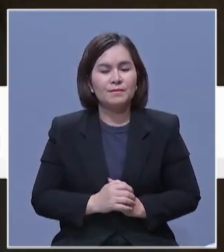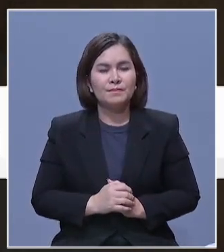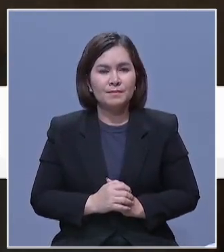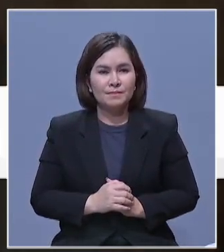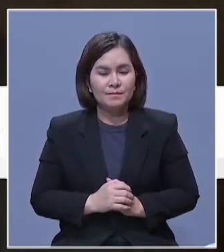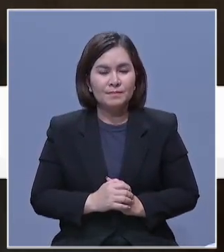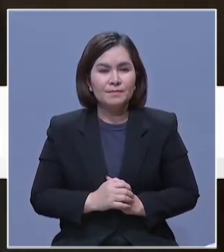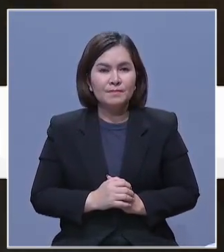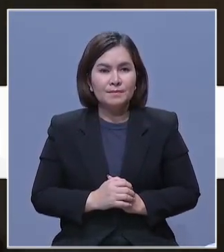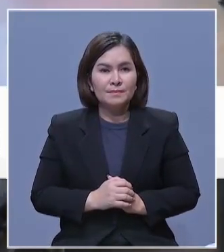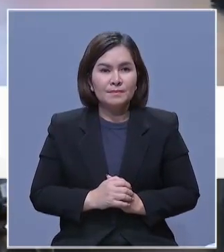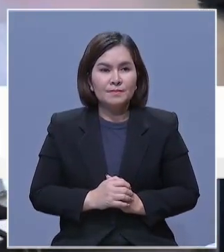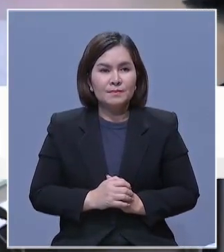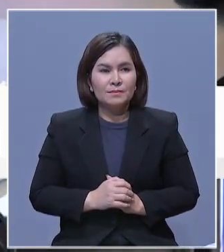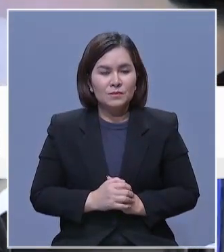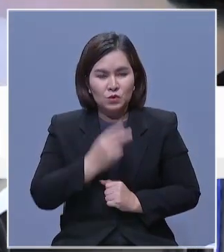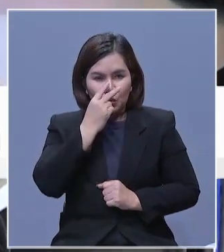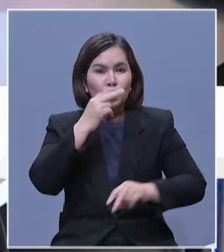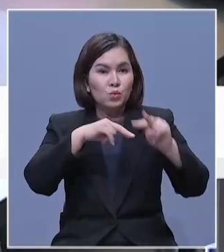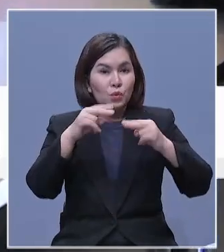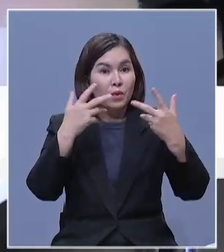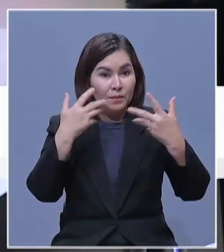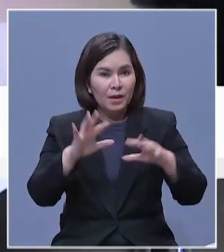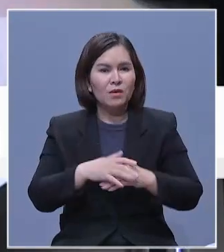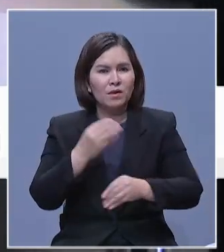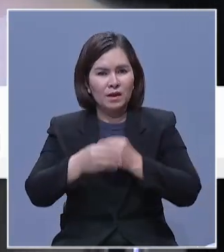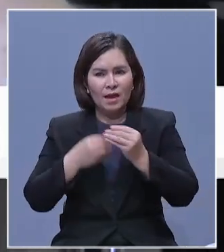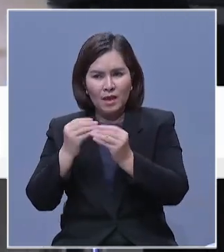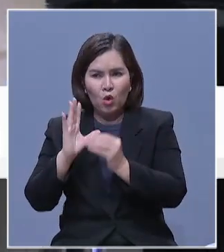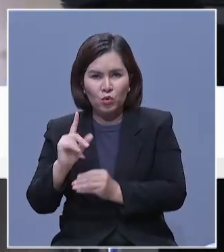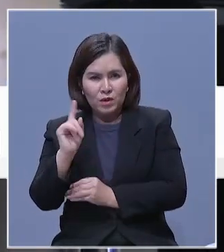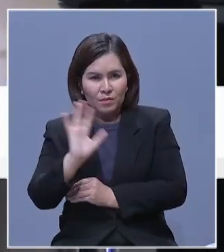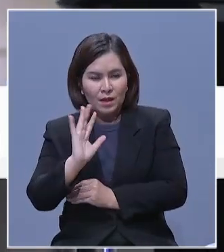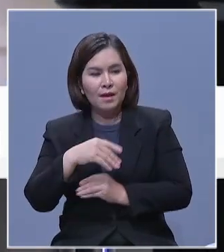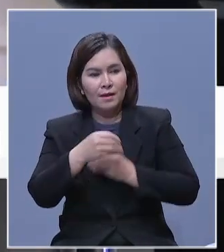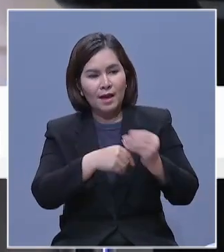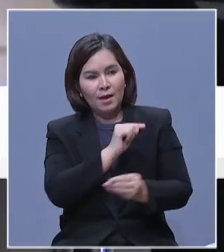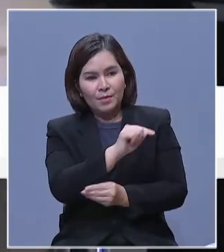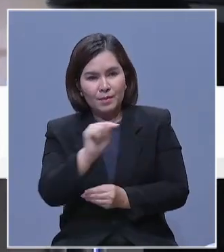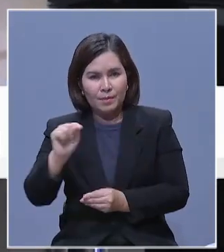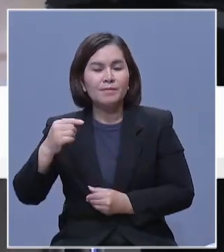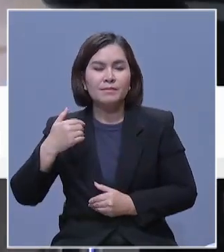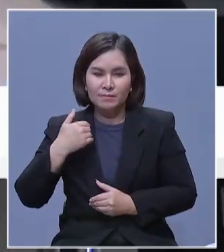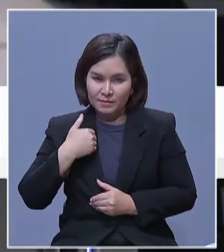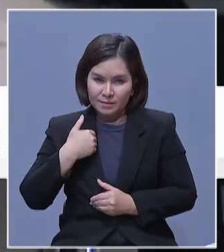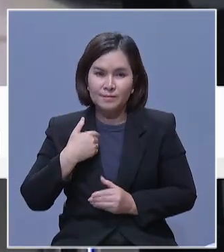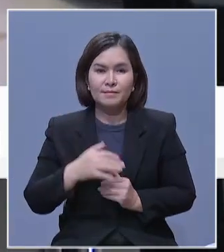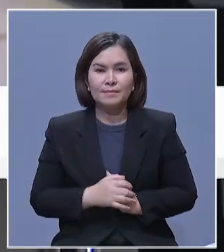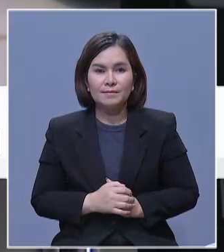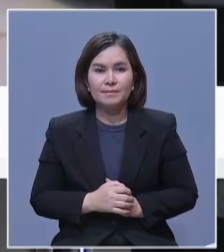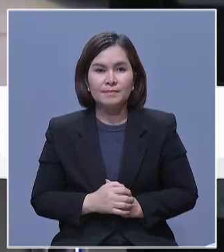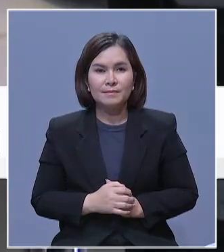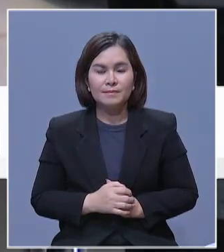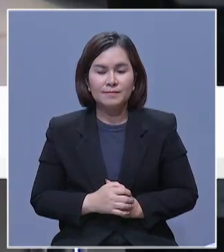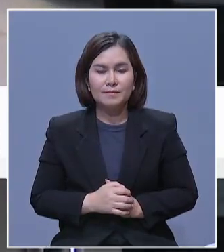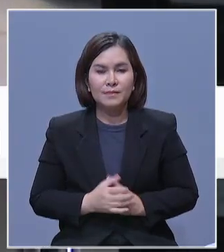ให้ตามปกติแล้วจากการตรวจสอบก็พบว่าไม่ได้ขายแค่เด็ก 14คนนี้คนเดียวแน่นอนยังมีลูกค้าคนอื่นอีกเี่นะครับล่า